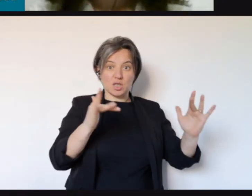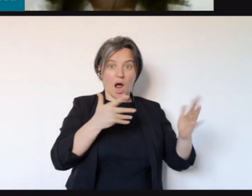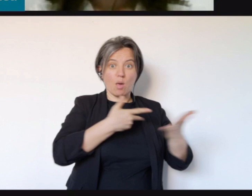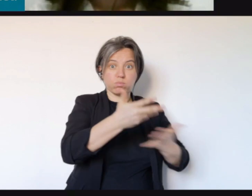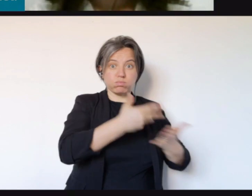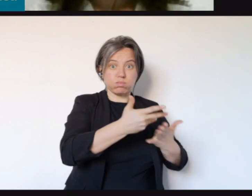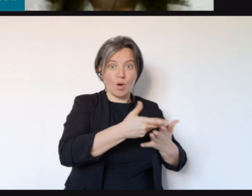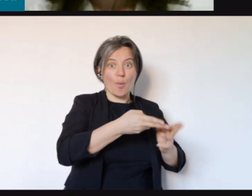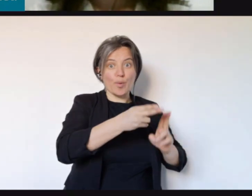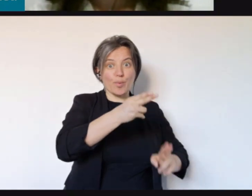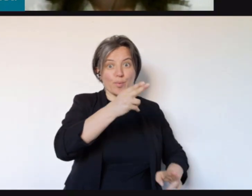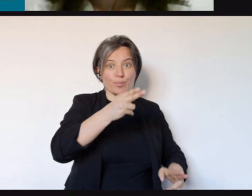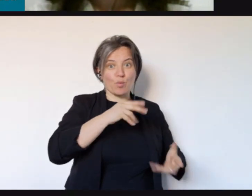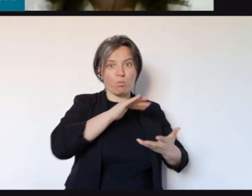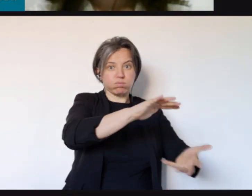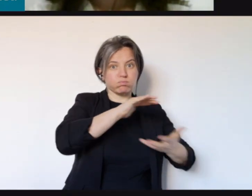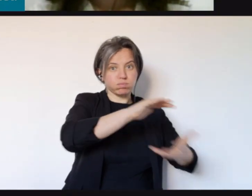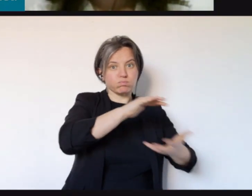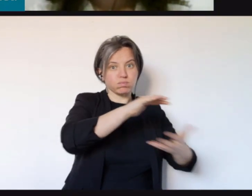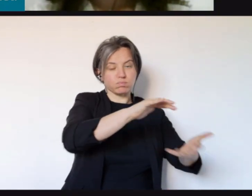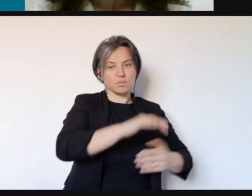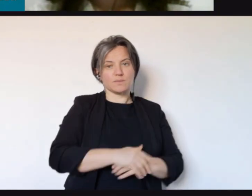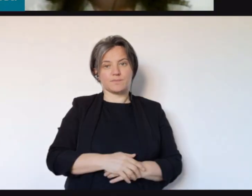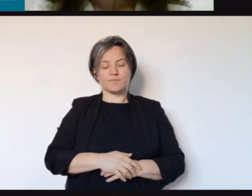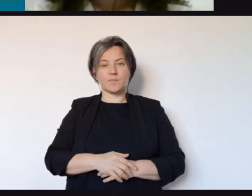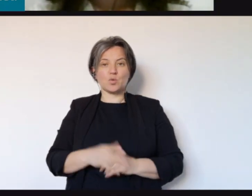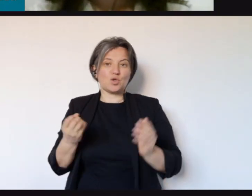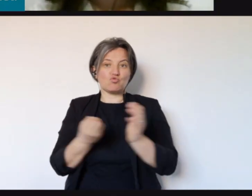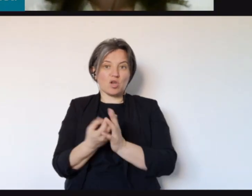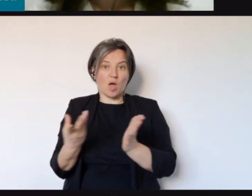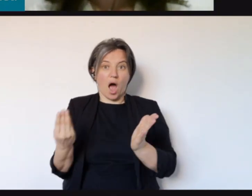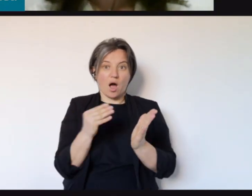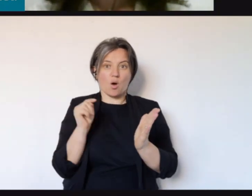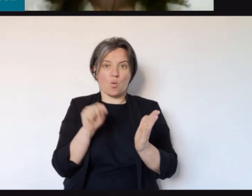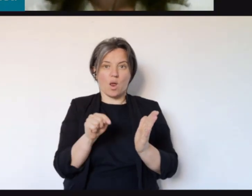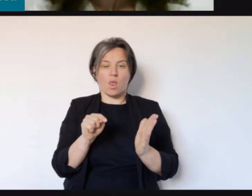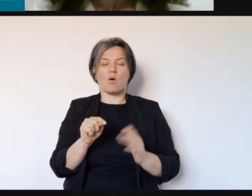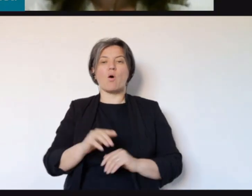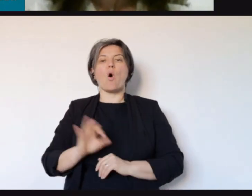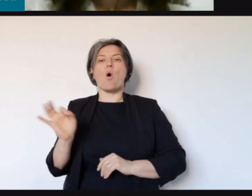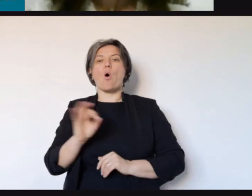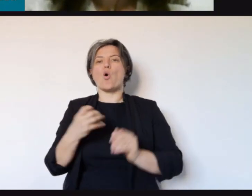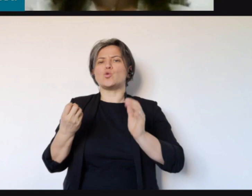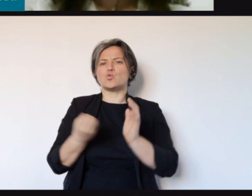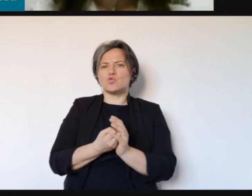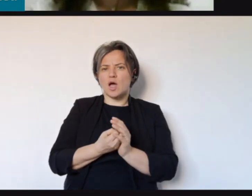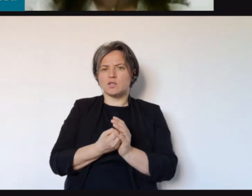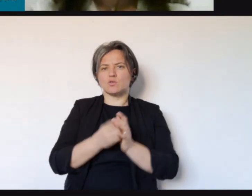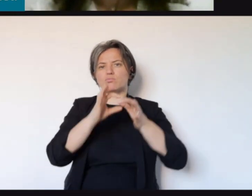oppure un'altra posizione rispetto a quello che è successo, ho visto che